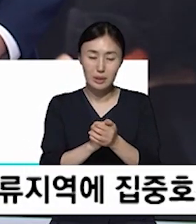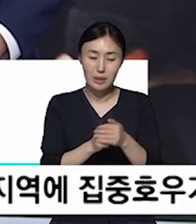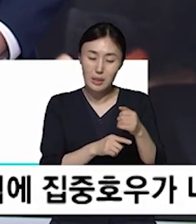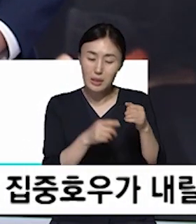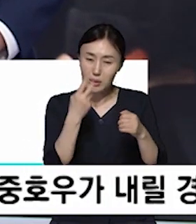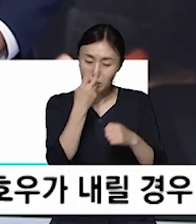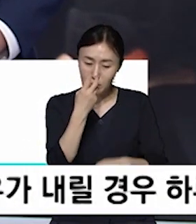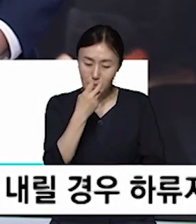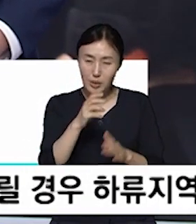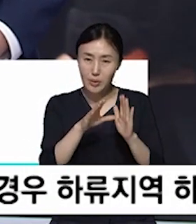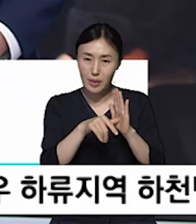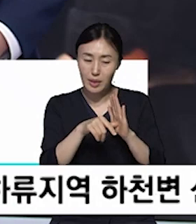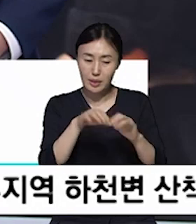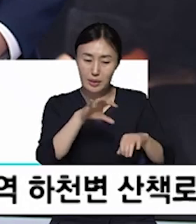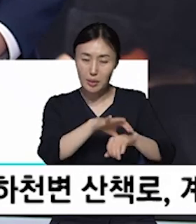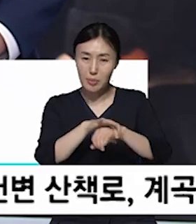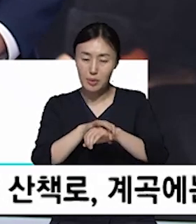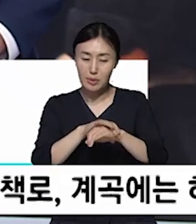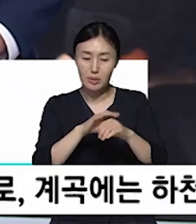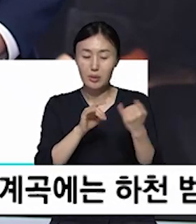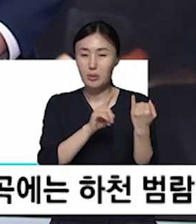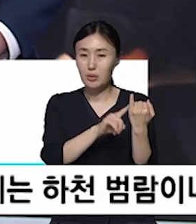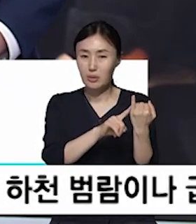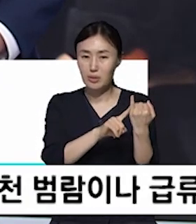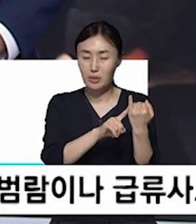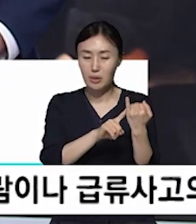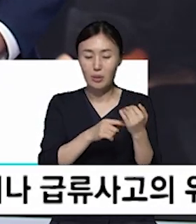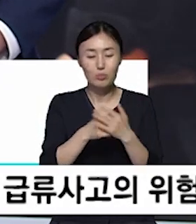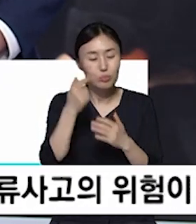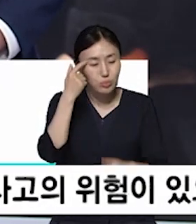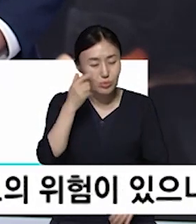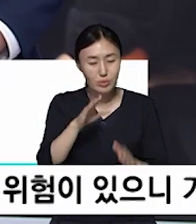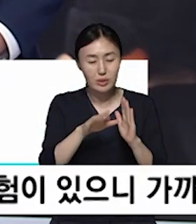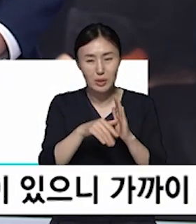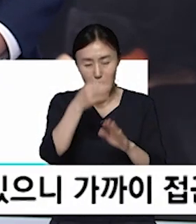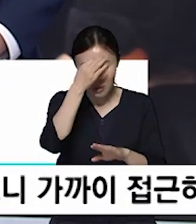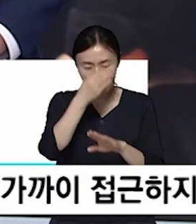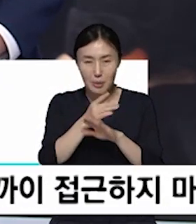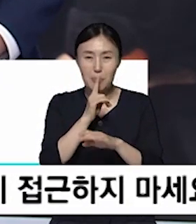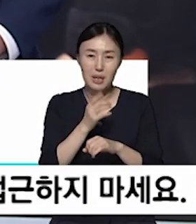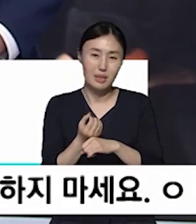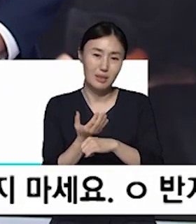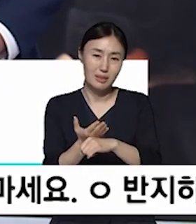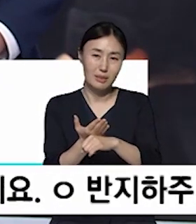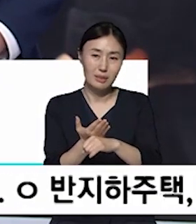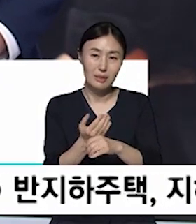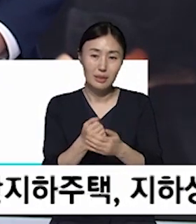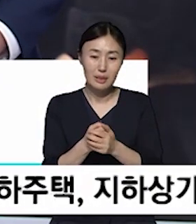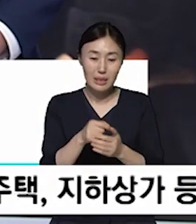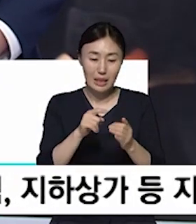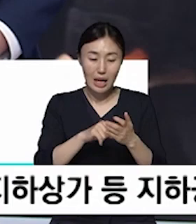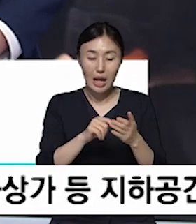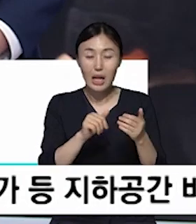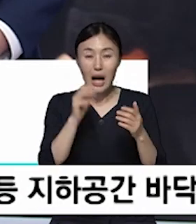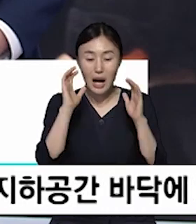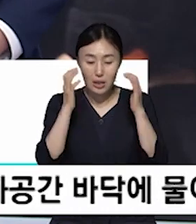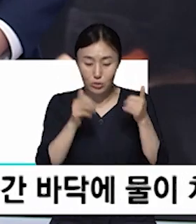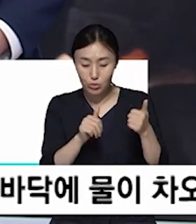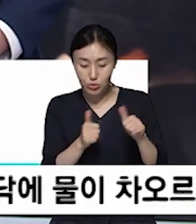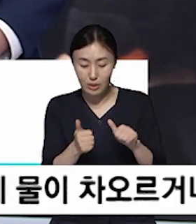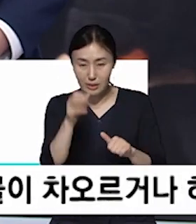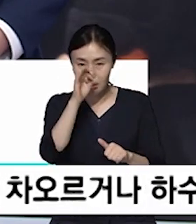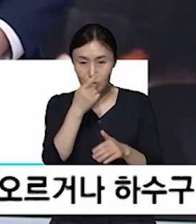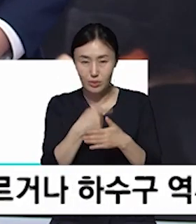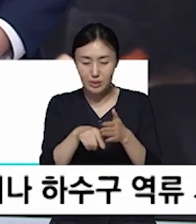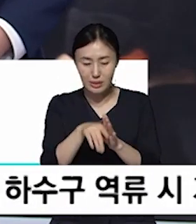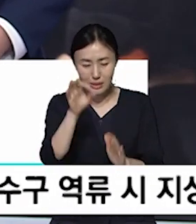30대 A씨는 취재진의 질문에 짤막하게 잘못했다고 밝혔습니다. 경찰은 사흘째 아기의 시신을 찾기 위한 수색 작업을 이어가고